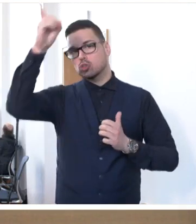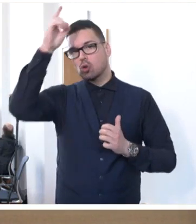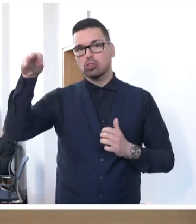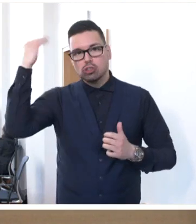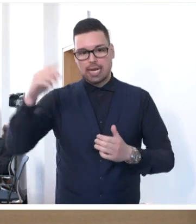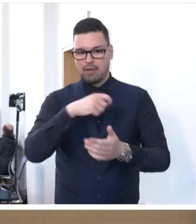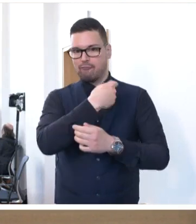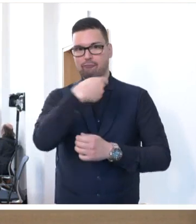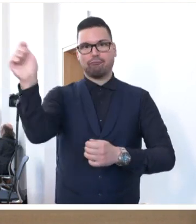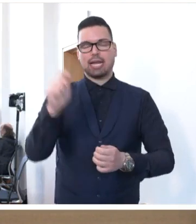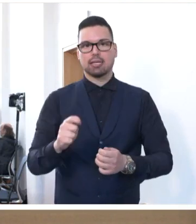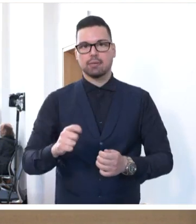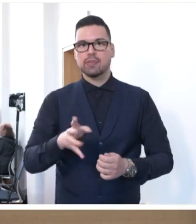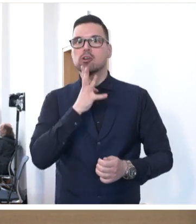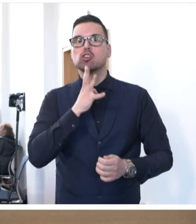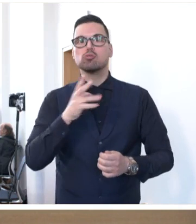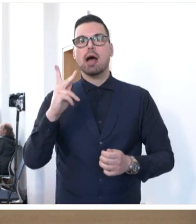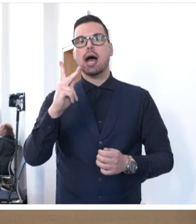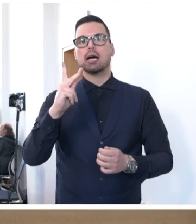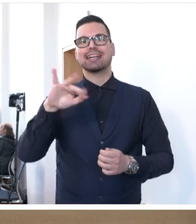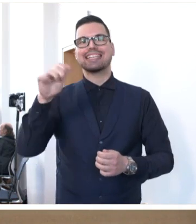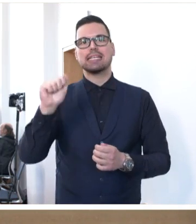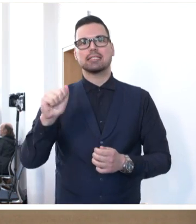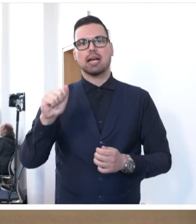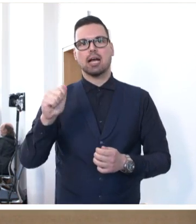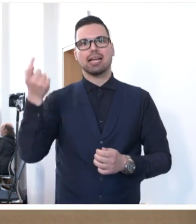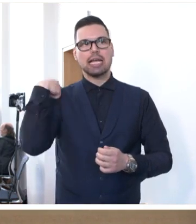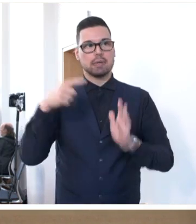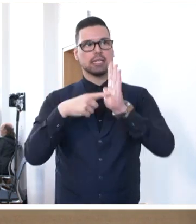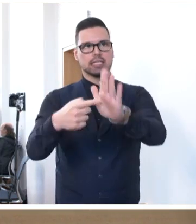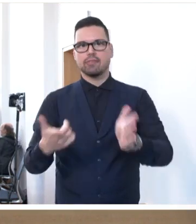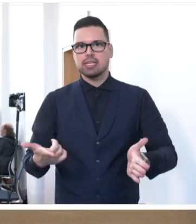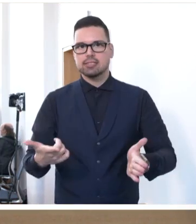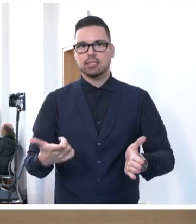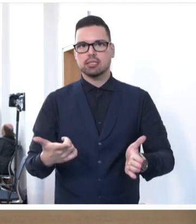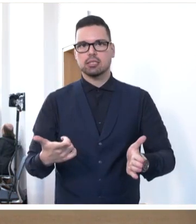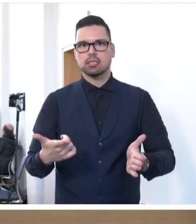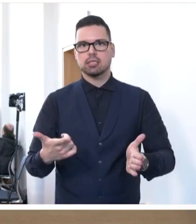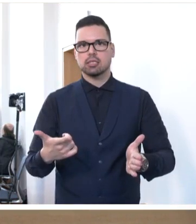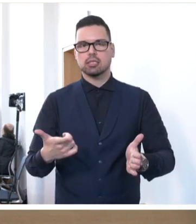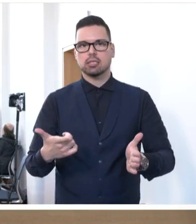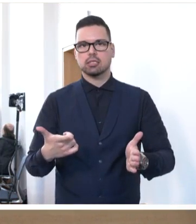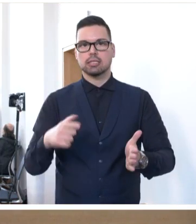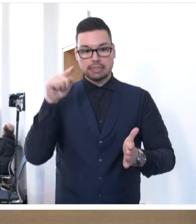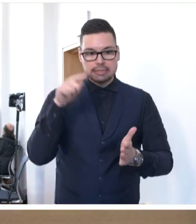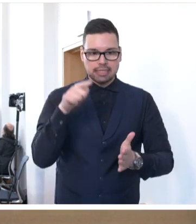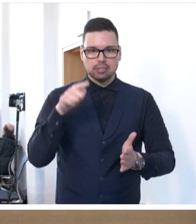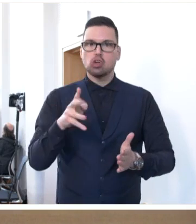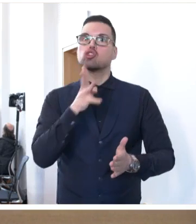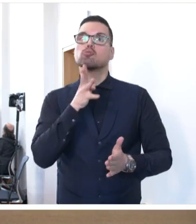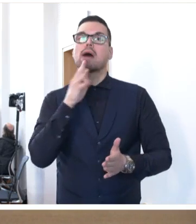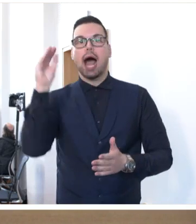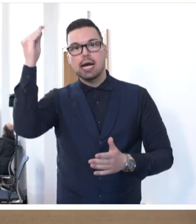es nicht um den Erhalt der Sprachkitas, wo Sie gerade an diesem Pult darauf hingewiesen haben, herausgestellt haben, dass das